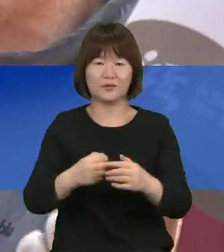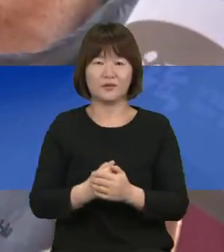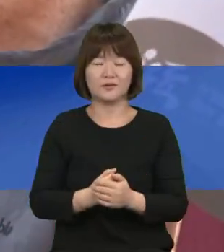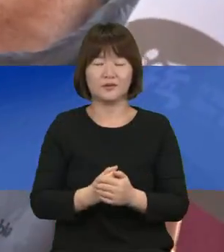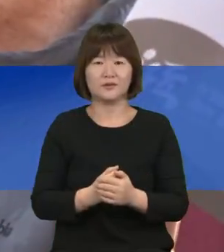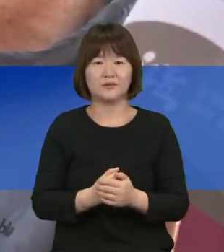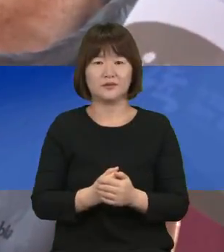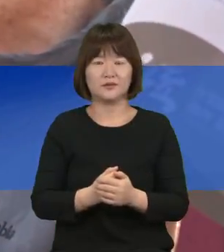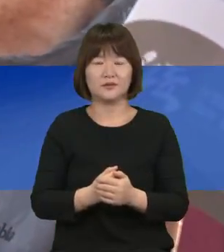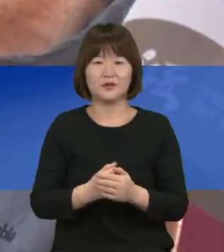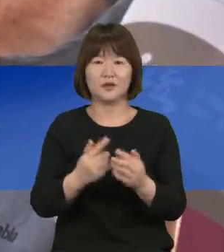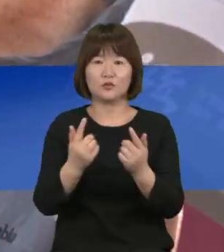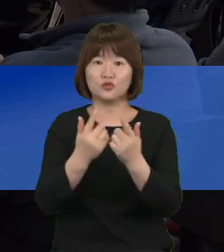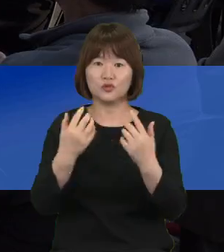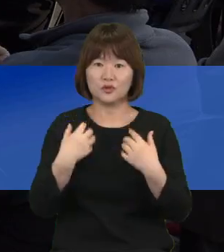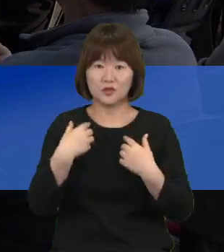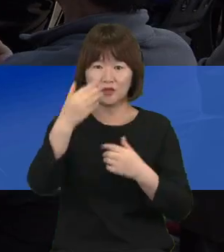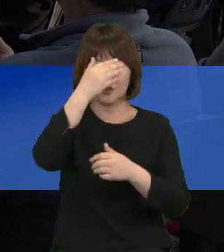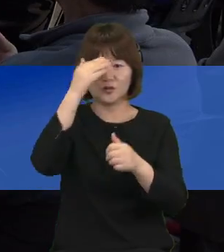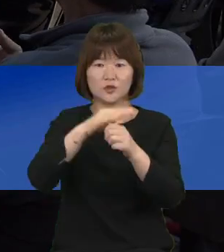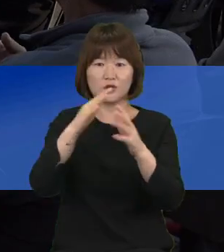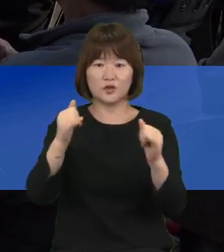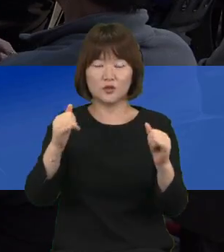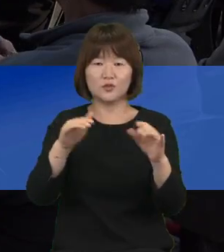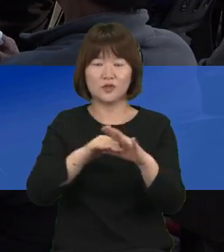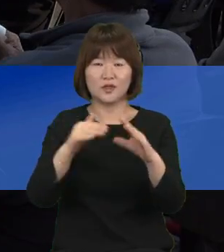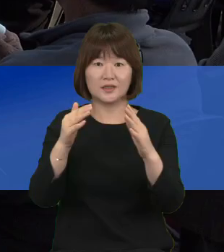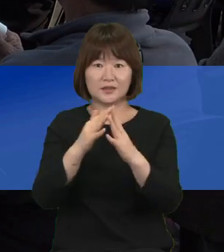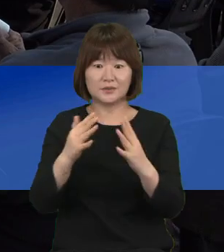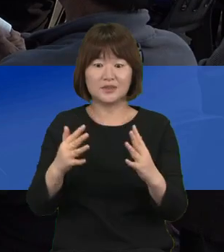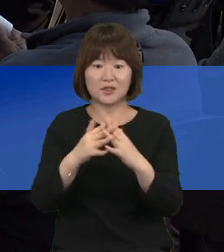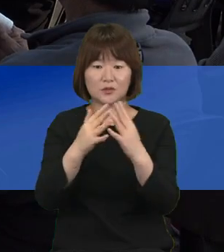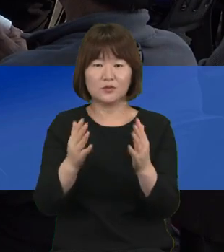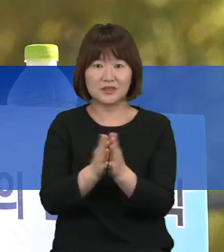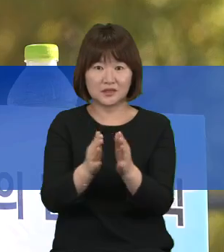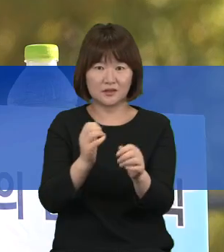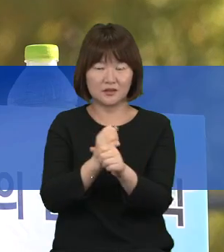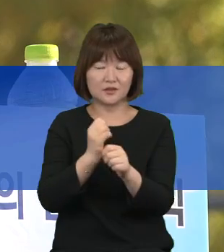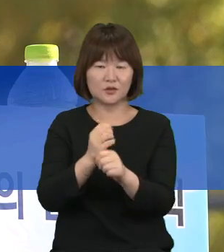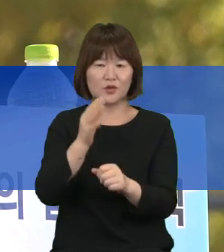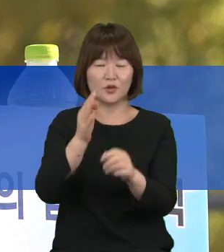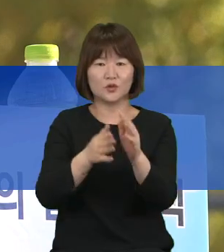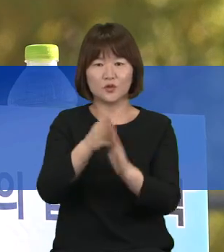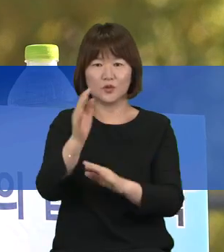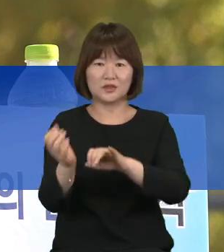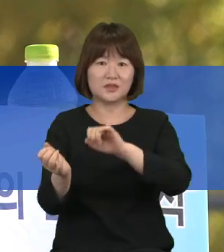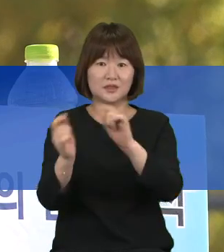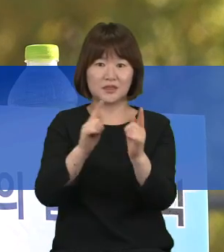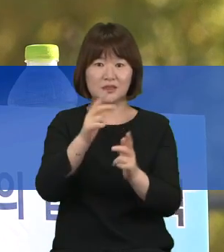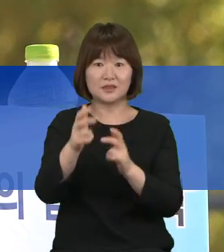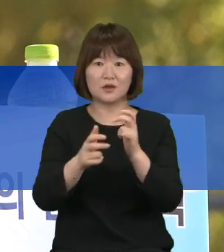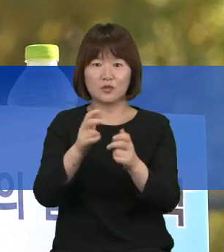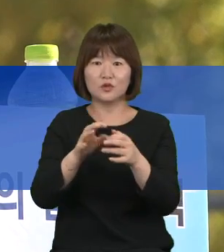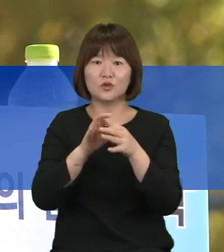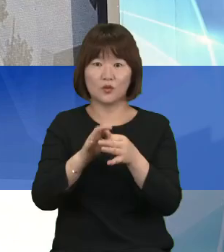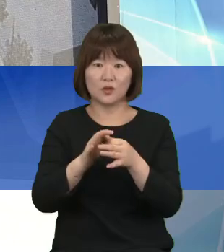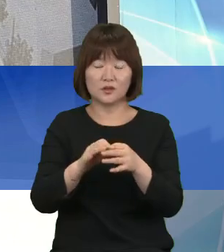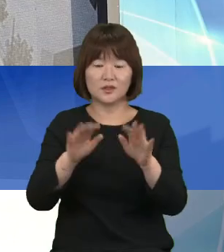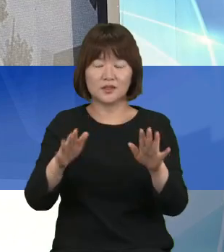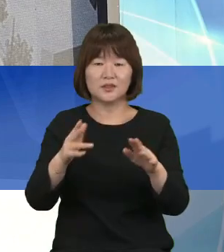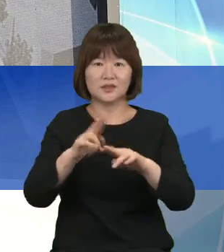참석했습니다. 포항시는 북구청과 청소년 문화의 집 착공을 시작으로 도시재생 뉴딜 사업을 통해 일자리